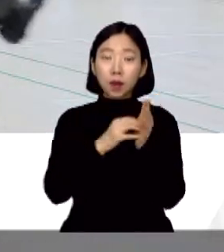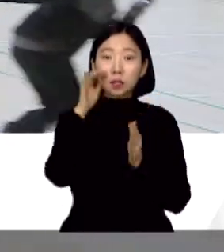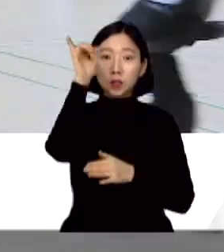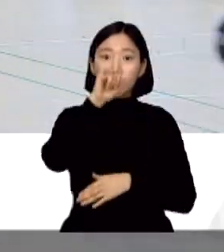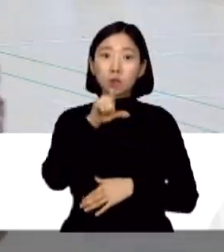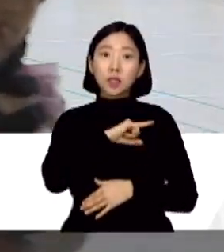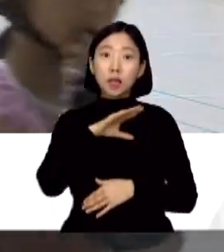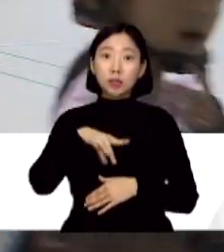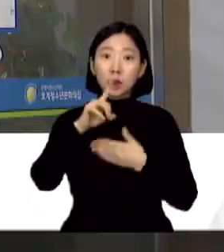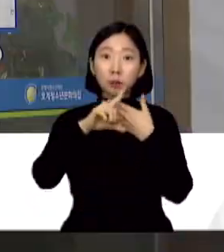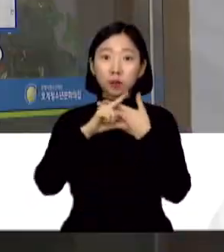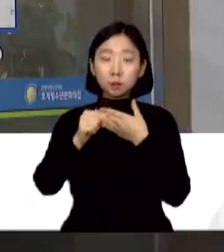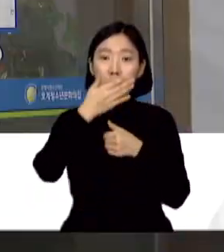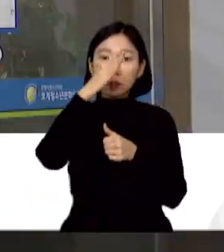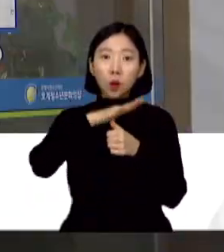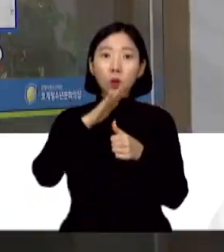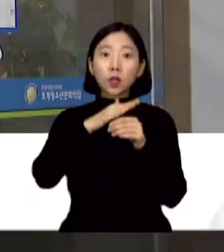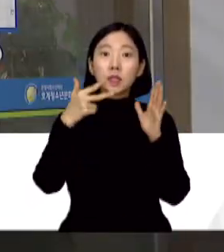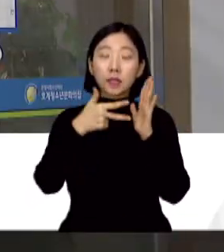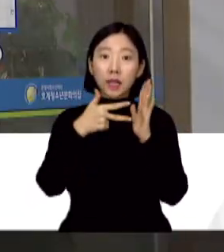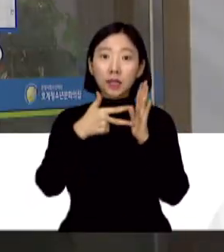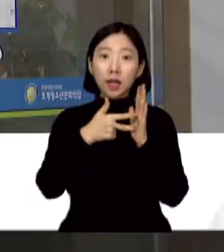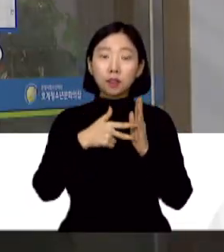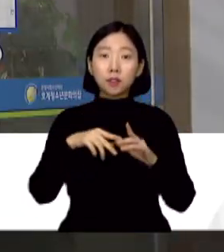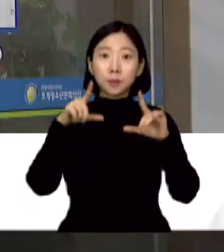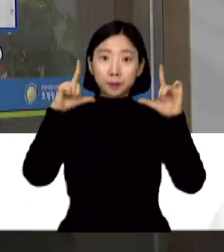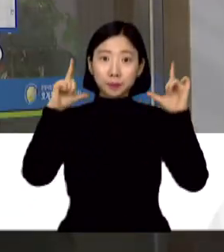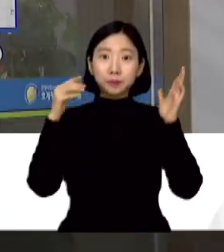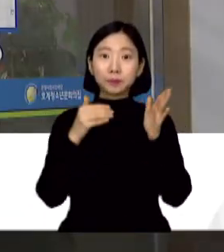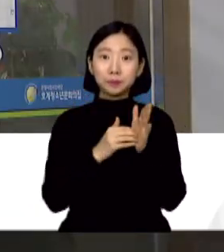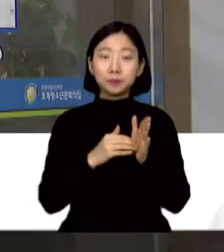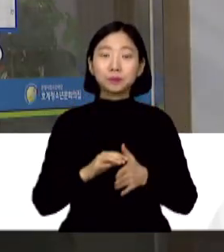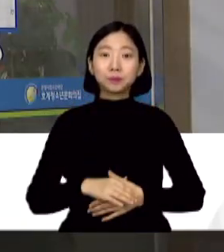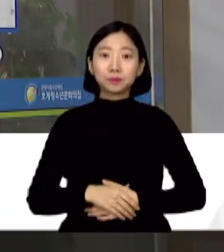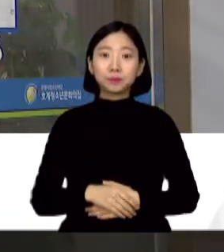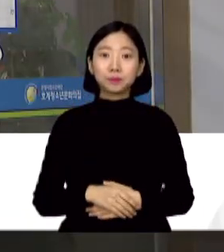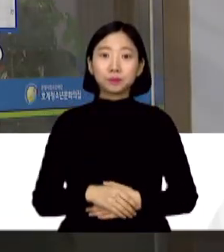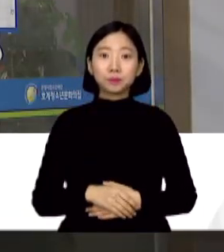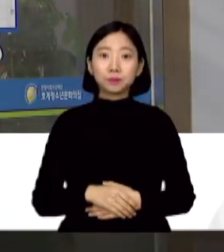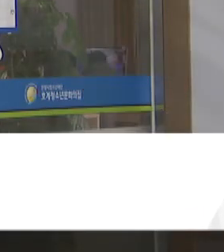받으며 전국 최초 지방자치단체 청소년재단으로서의 위상을 높였습니다.